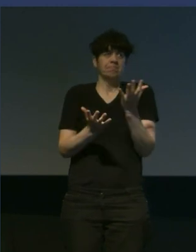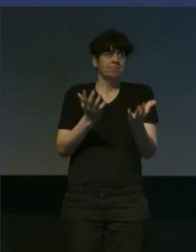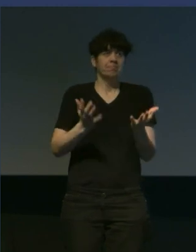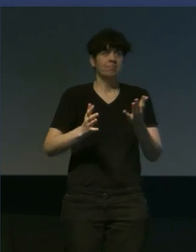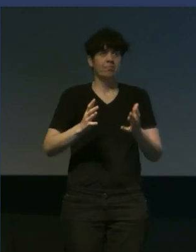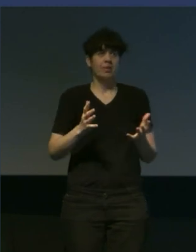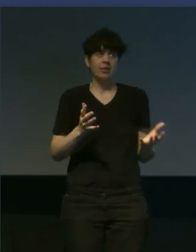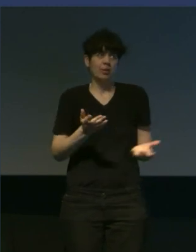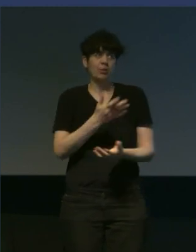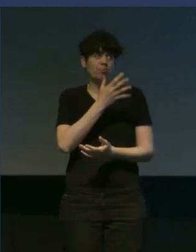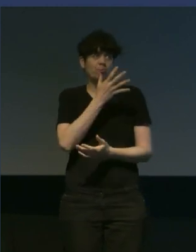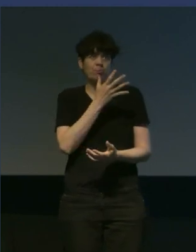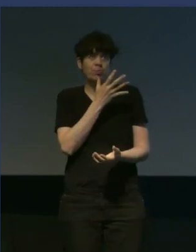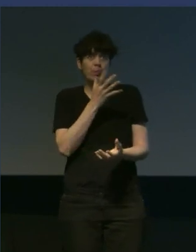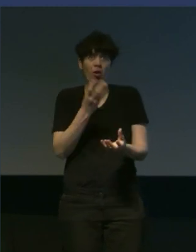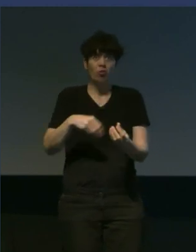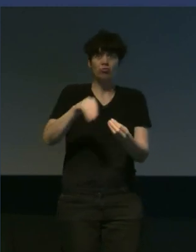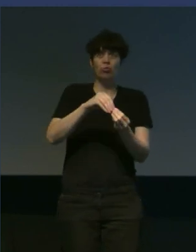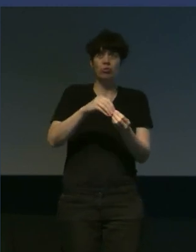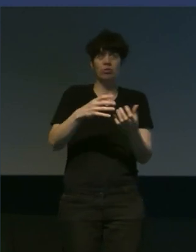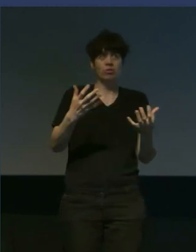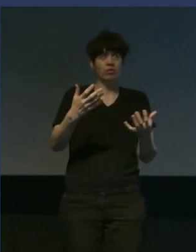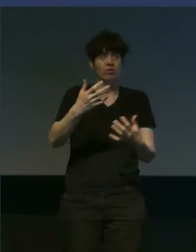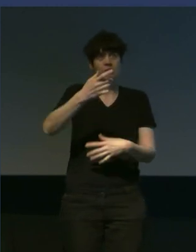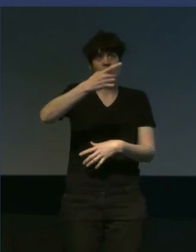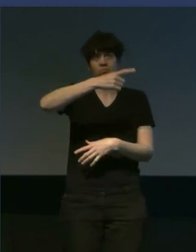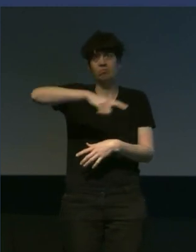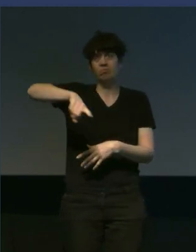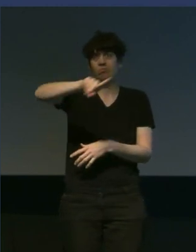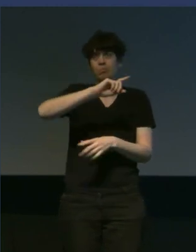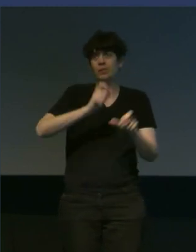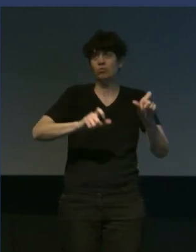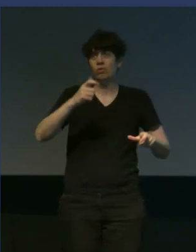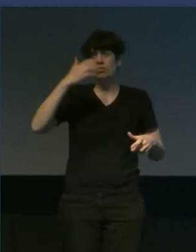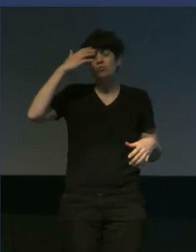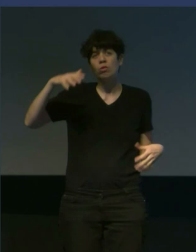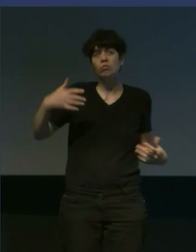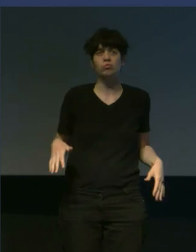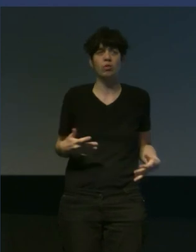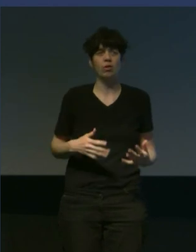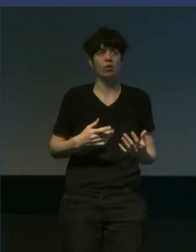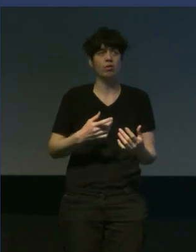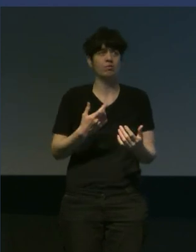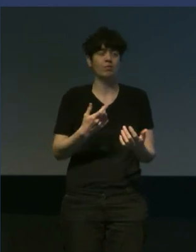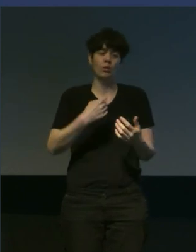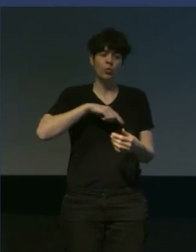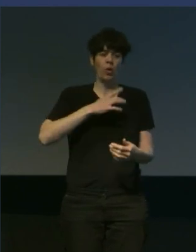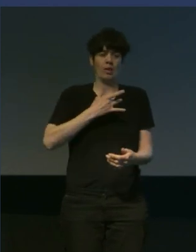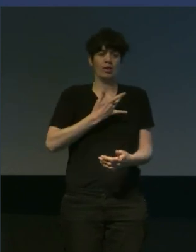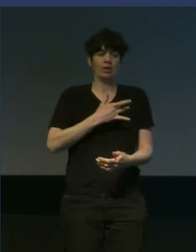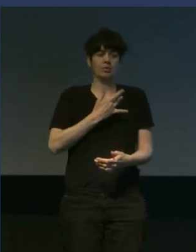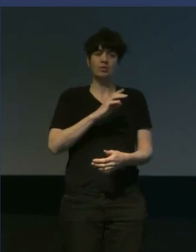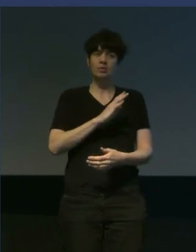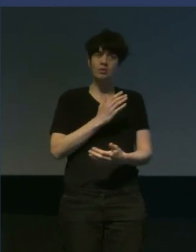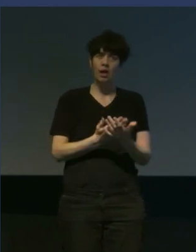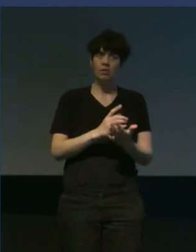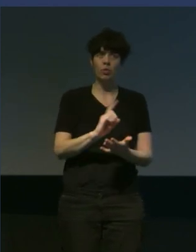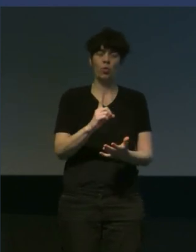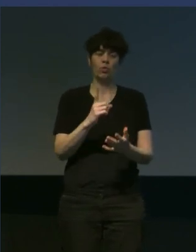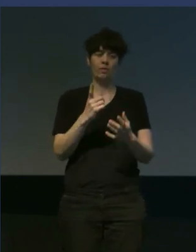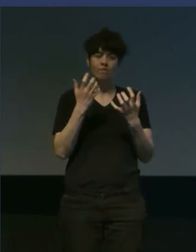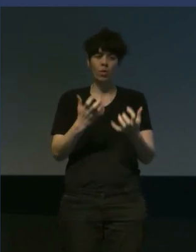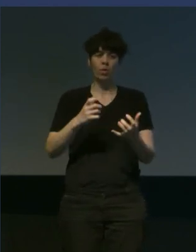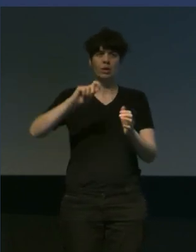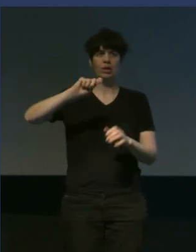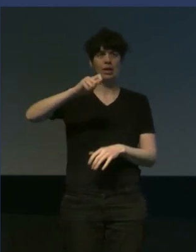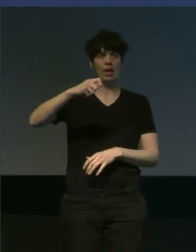on peut rien dire de plus que les gens ne savent pas déjà, en fait. Donc, c'est pas ça qui nous intéressait, c'était plutôt donner les clés de